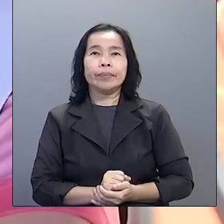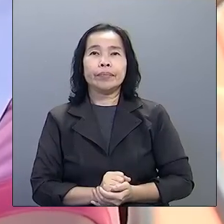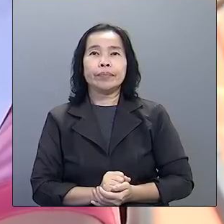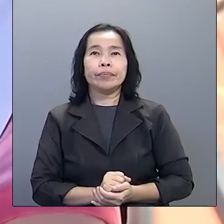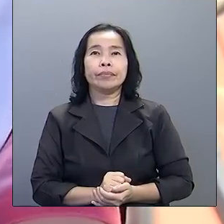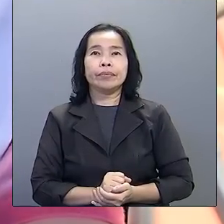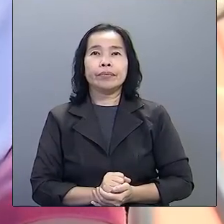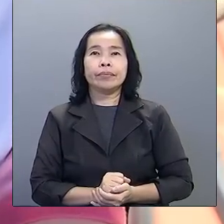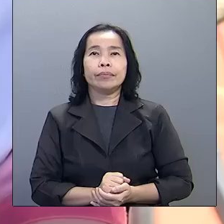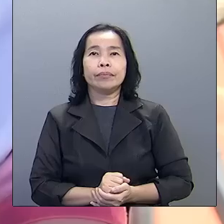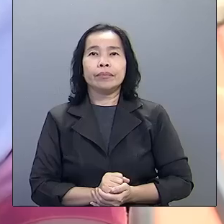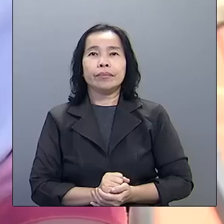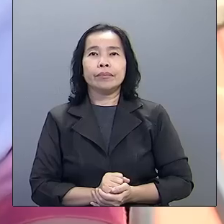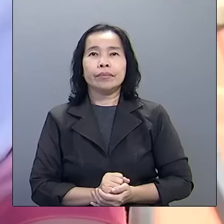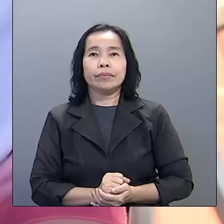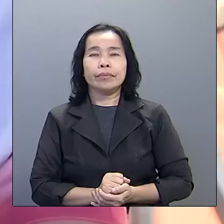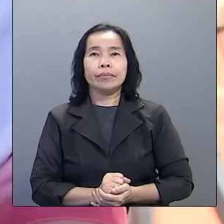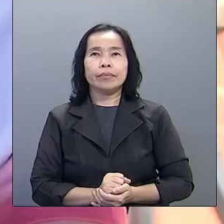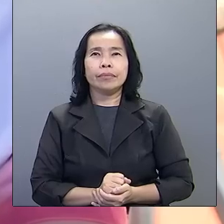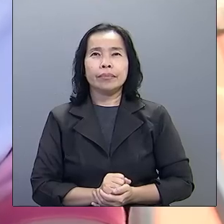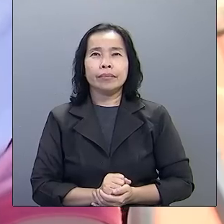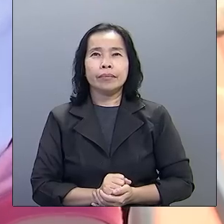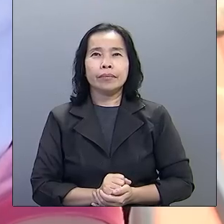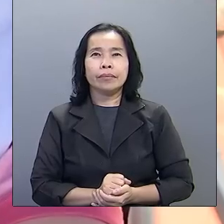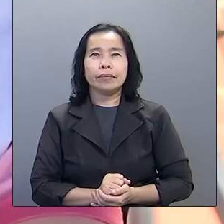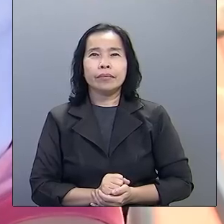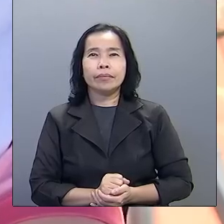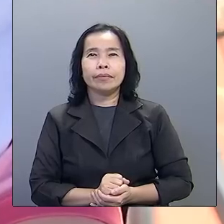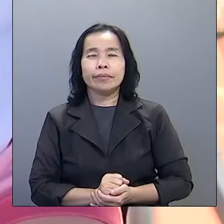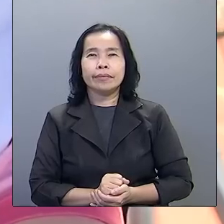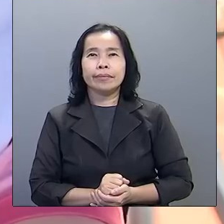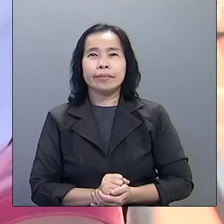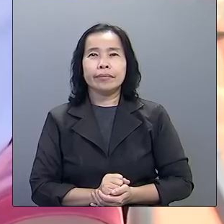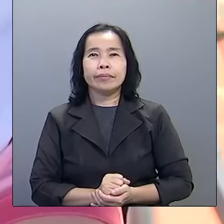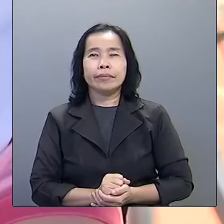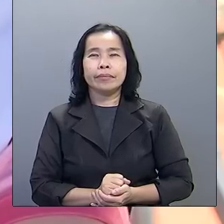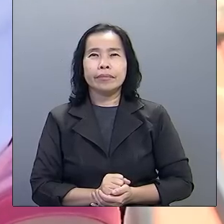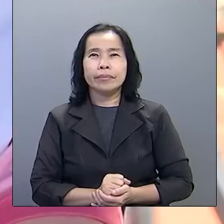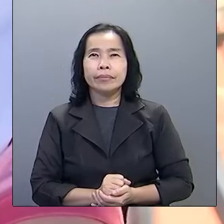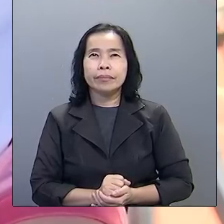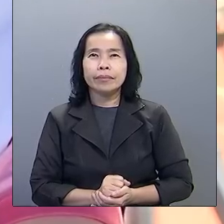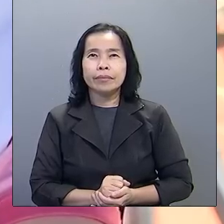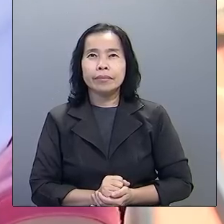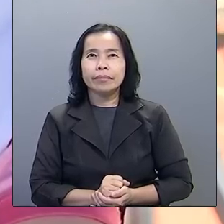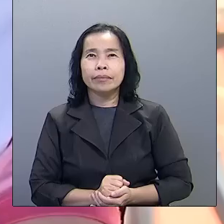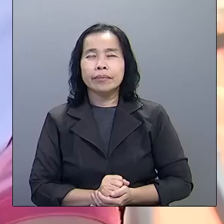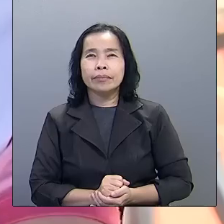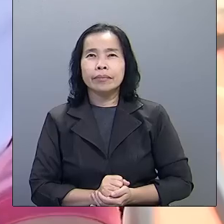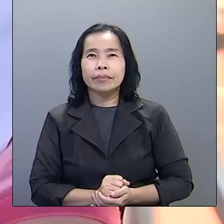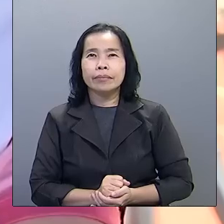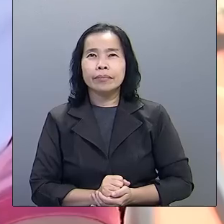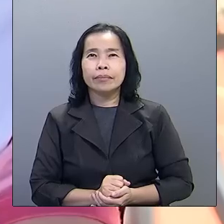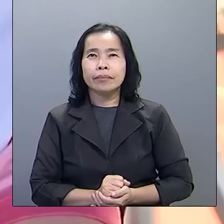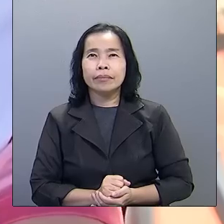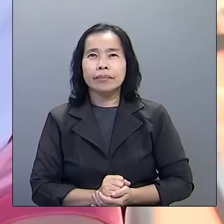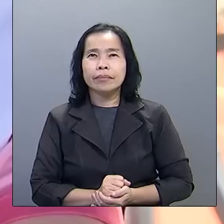ค่ะค่ะ เมื่อวานตอนที่ลงพื้นที่ทำงานสัมผัสตอนที่ญาติผู้สูญหายผู้สูญหายว่า